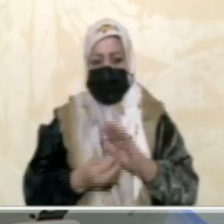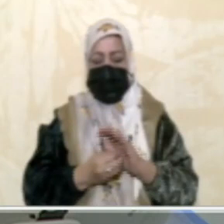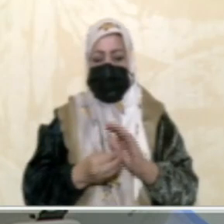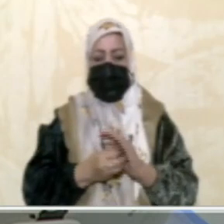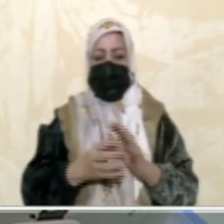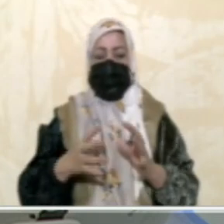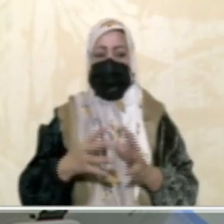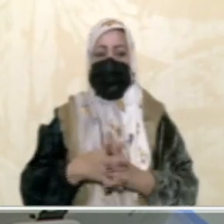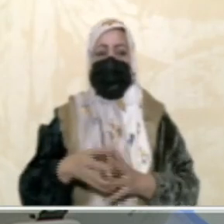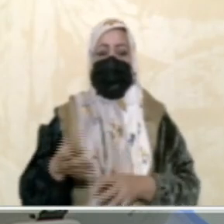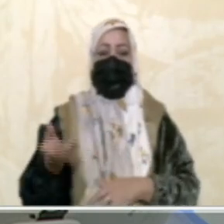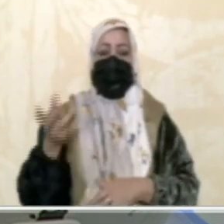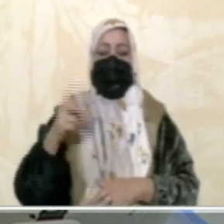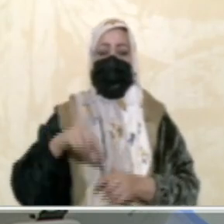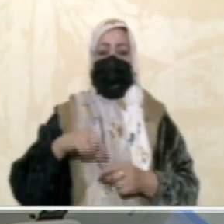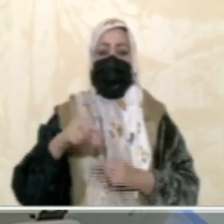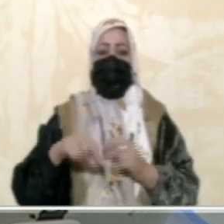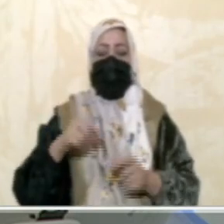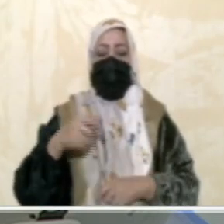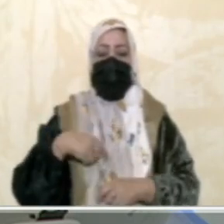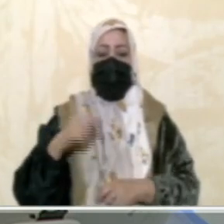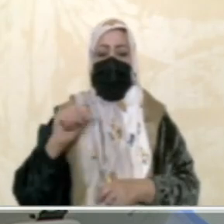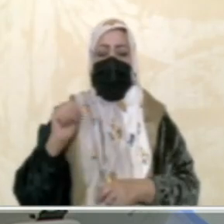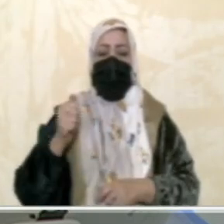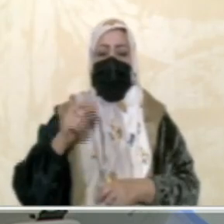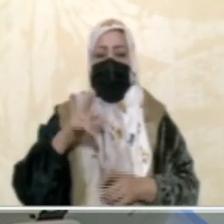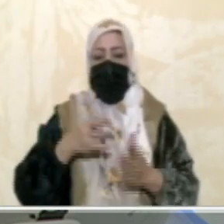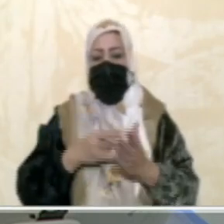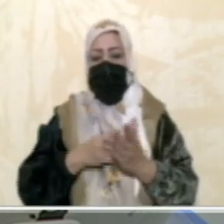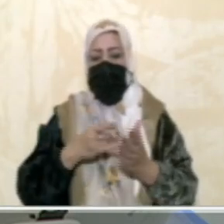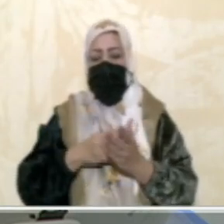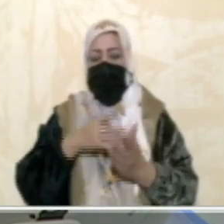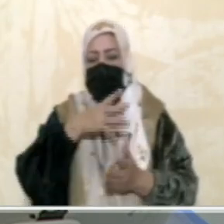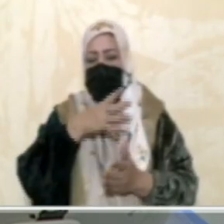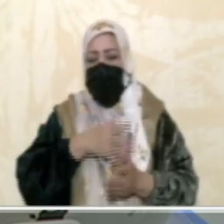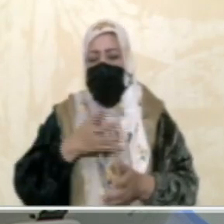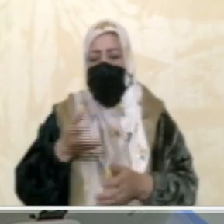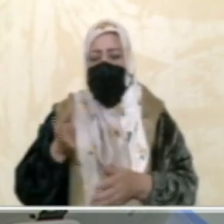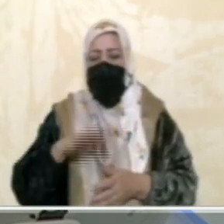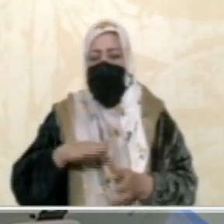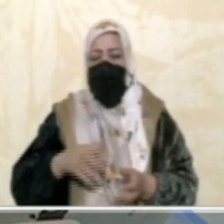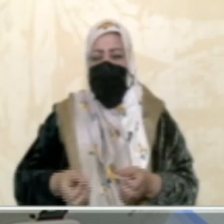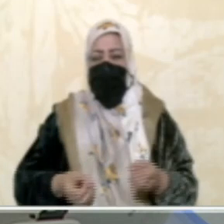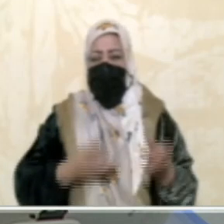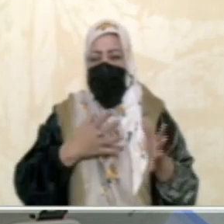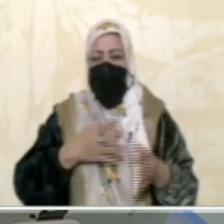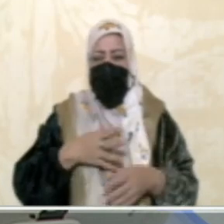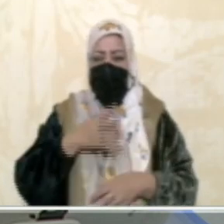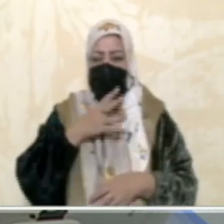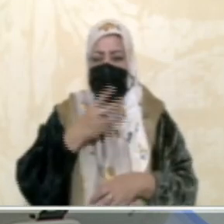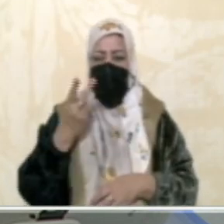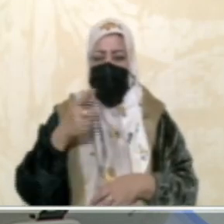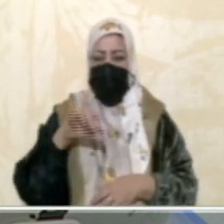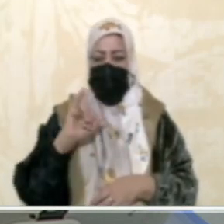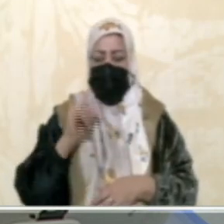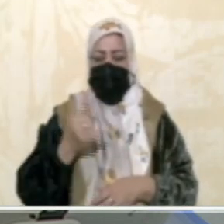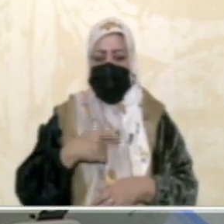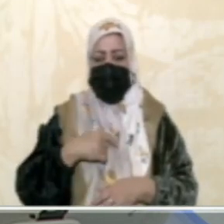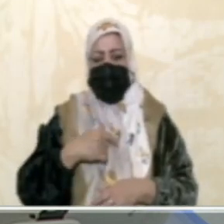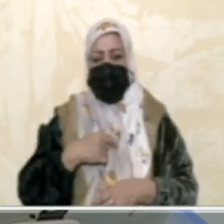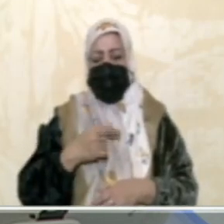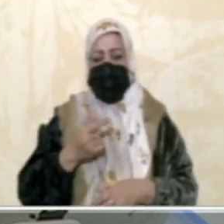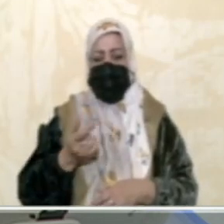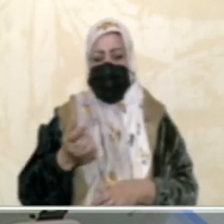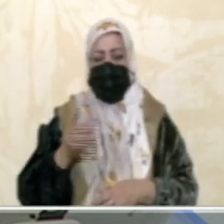من الخمس رحمه الله والشيخ علي عبد الله جوان من زليط